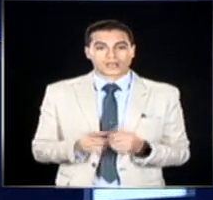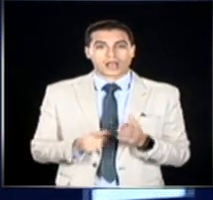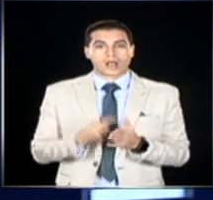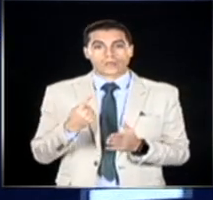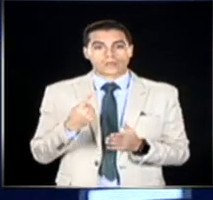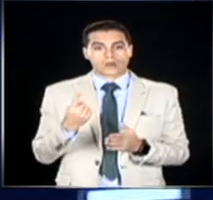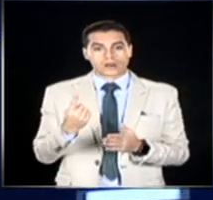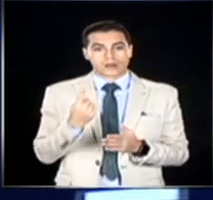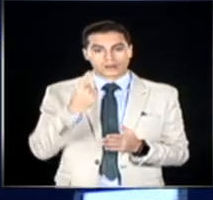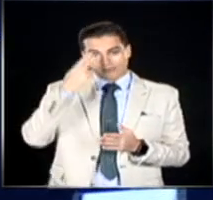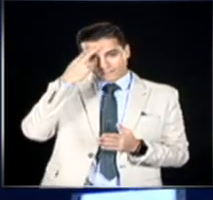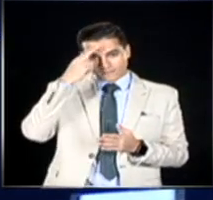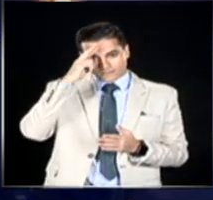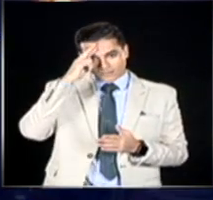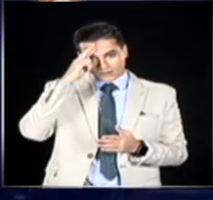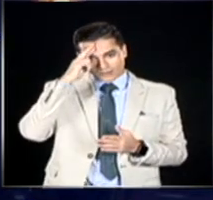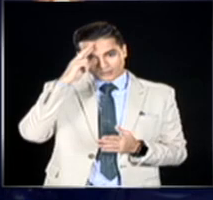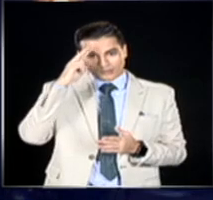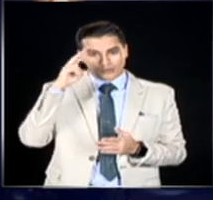أول حد مين؟